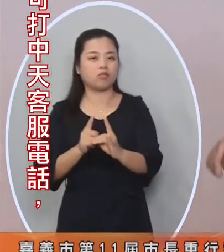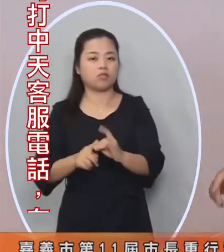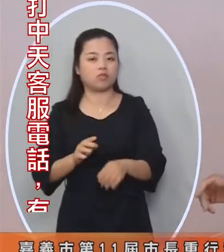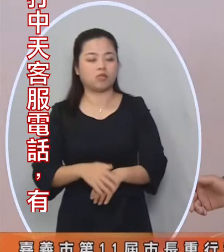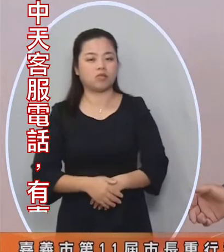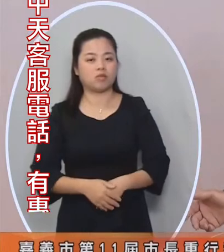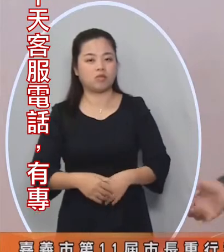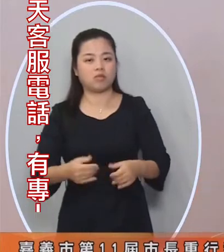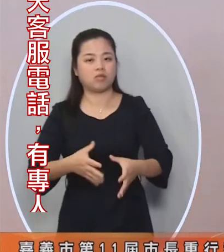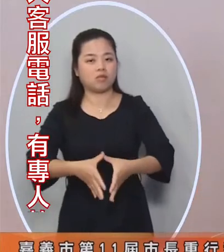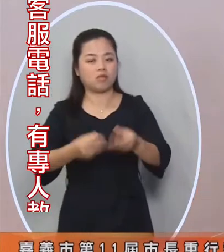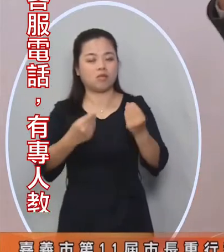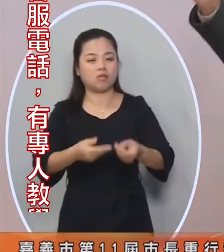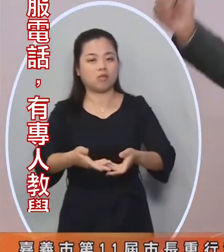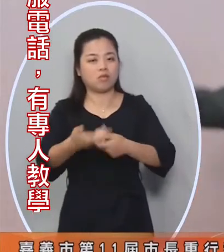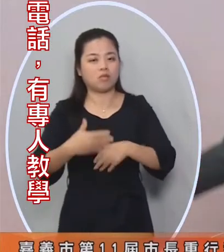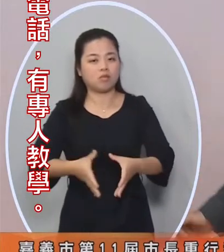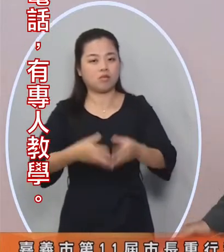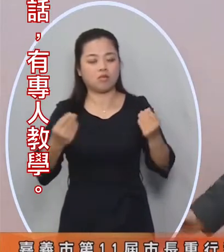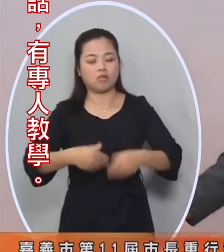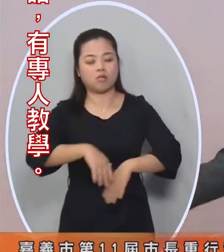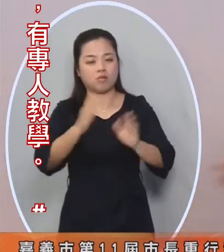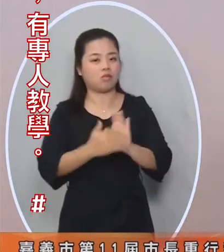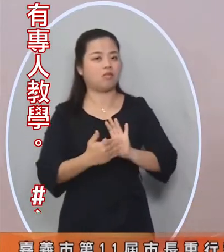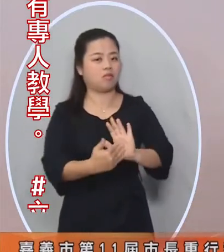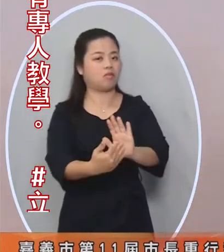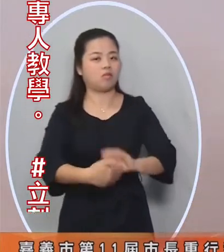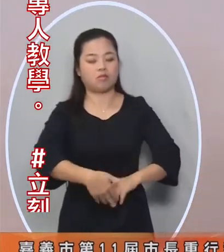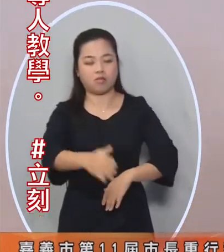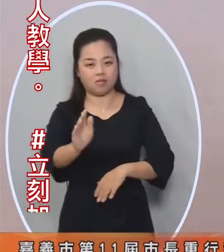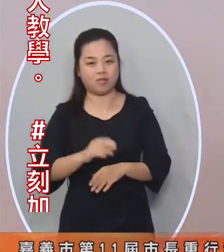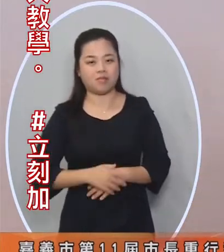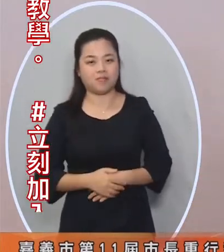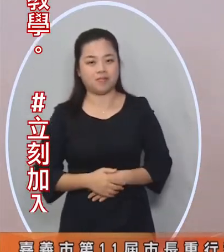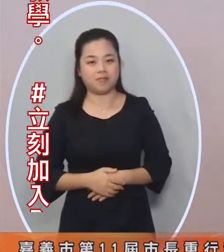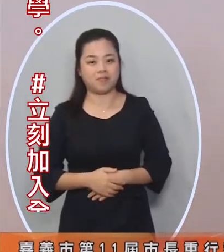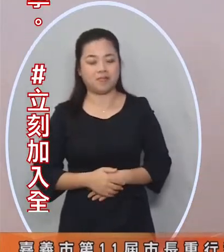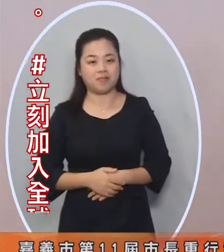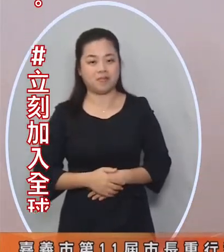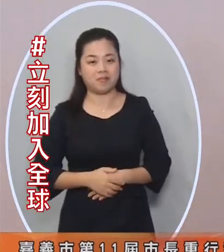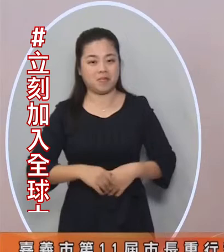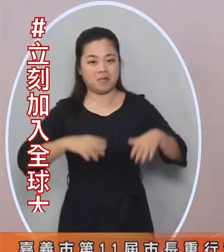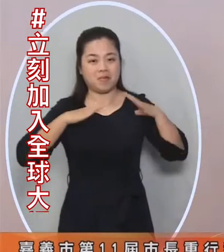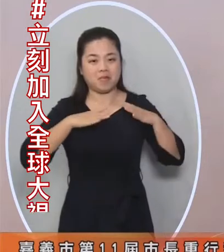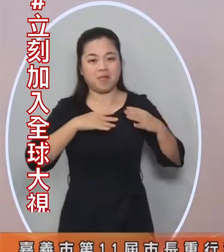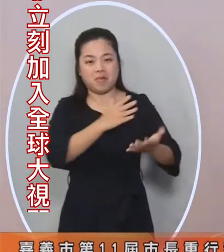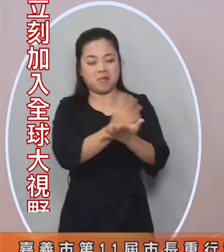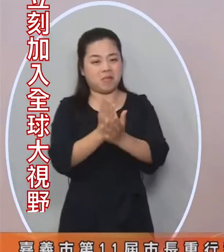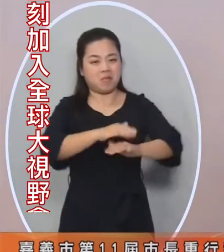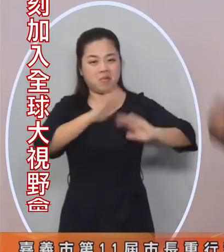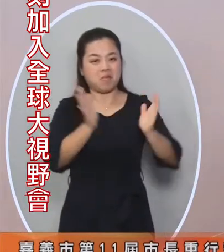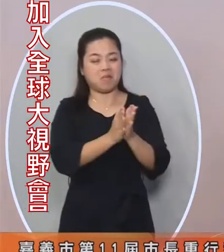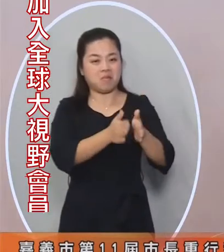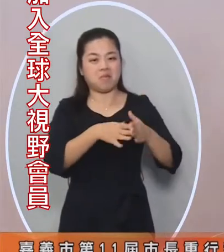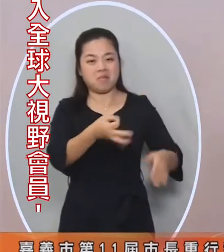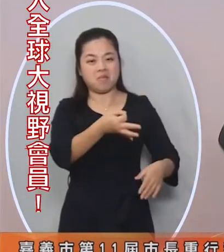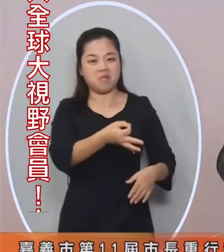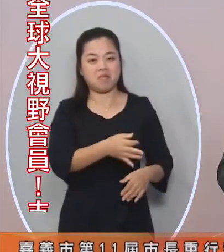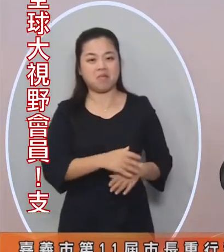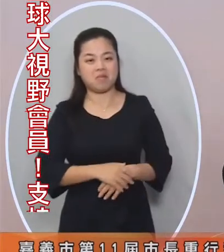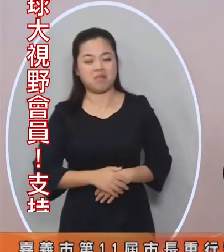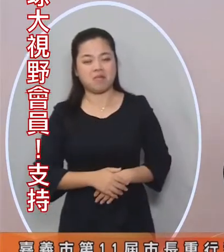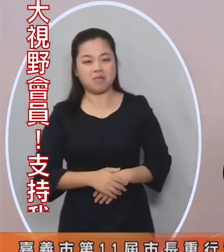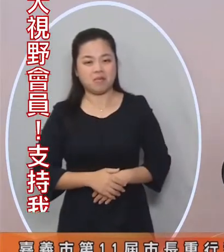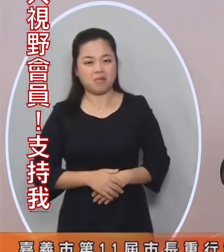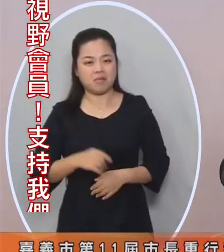伊啊，拢甲遐厂商结识着，长官黄锦杰，啥物叫啥物叫？大家拢爱钱啊！我唔挡着人个